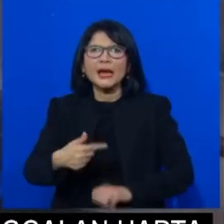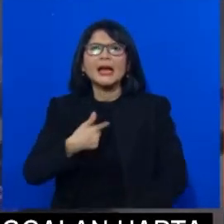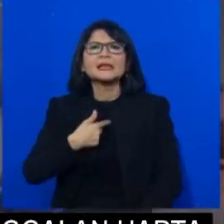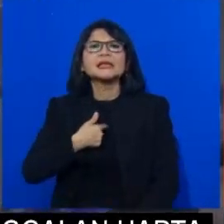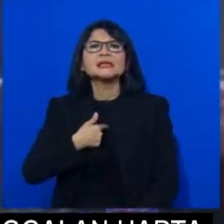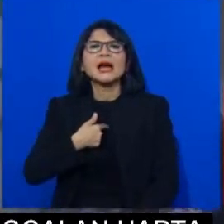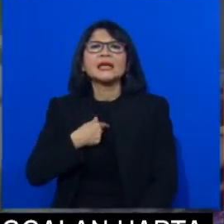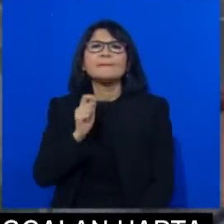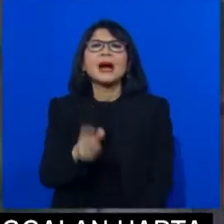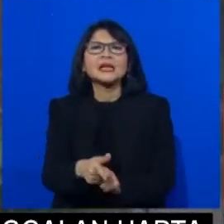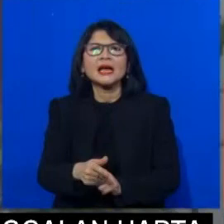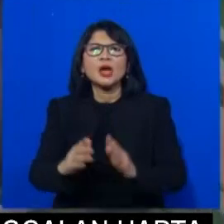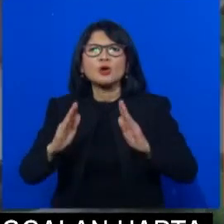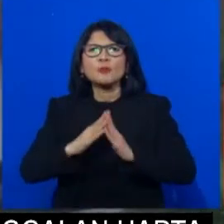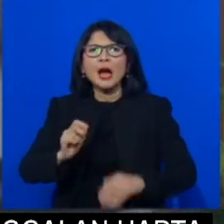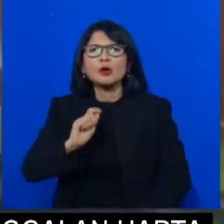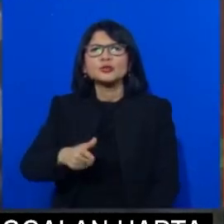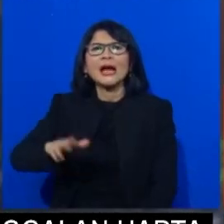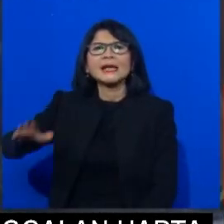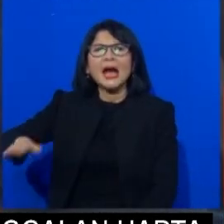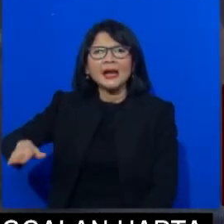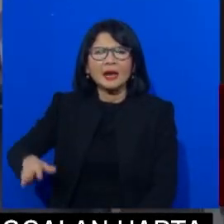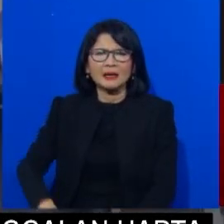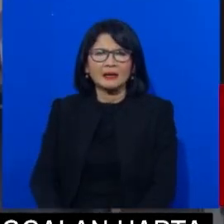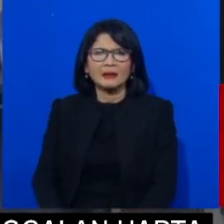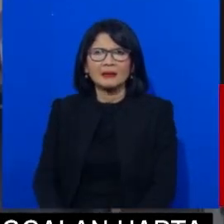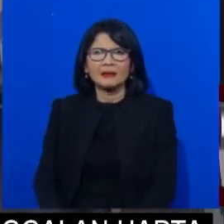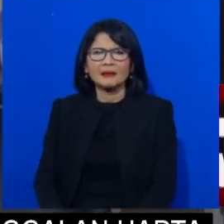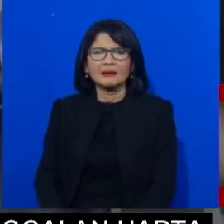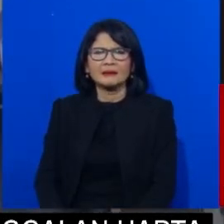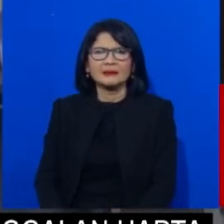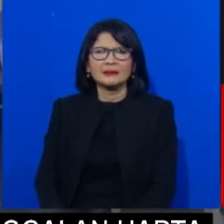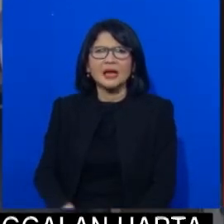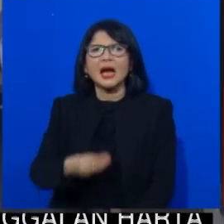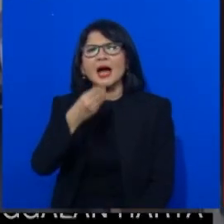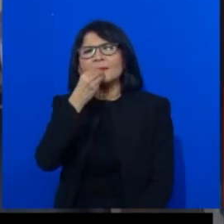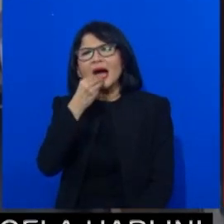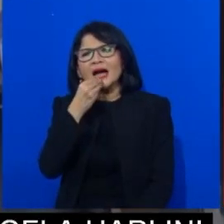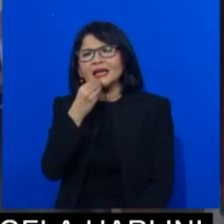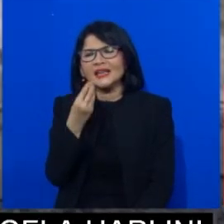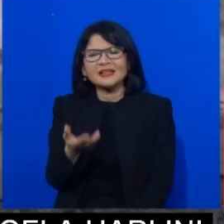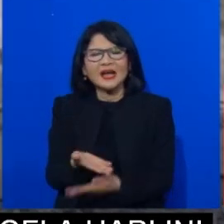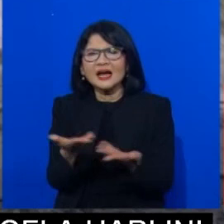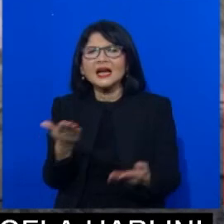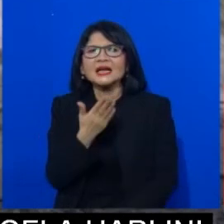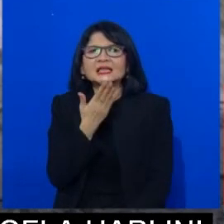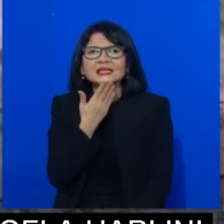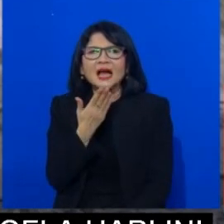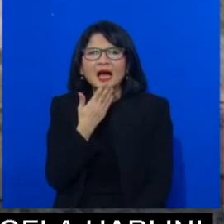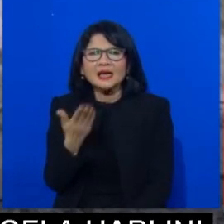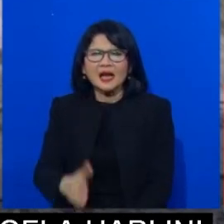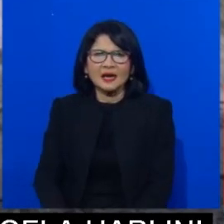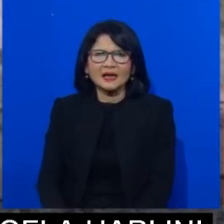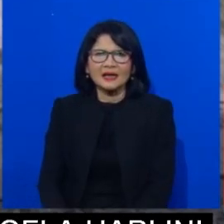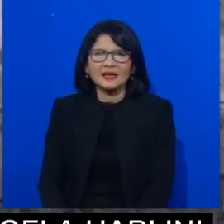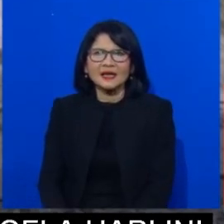juga, begitu. Begitu bagaimana? Ya seperti makan kita apa adanya, makan juga. Itu kadang-kadang